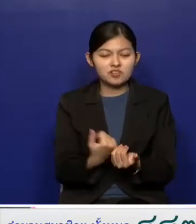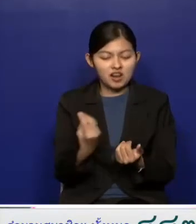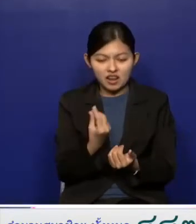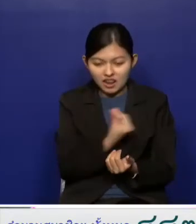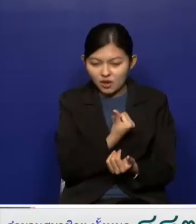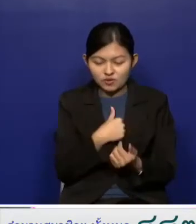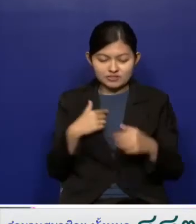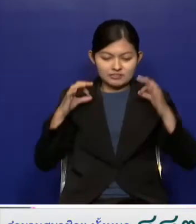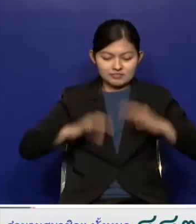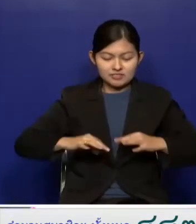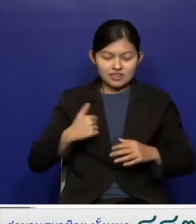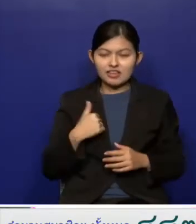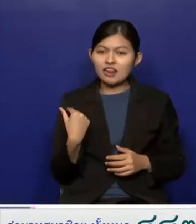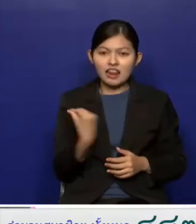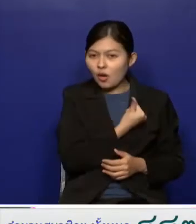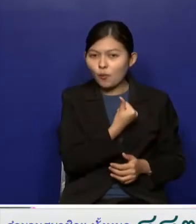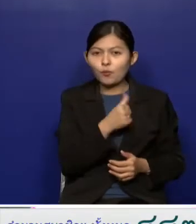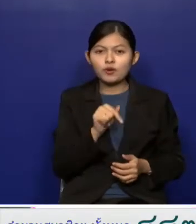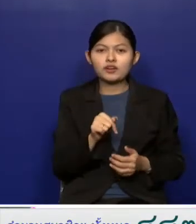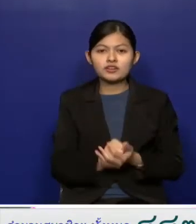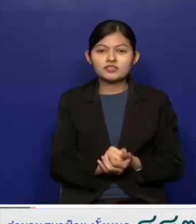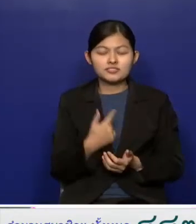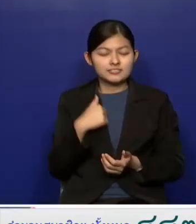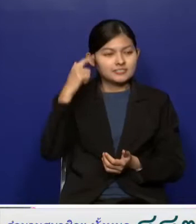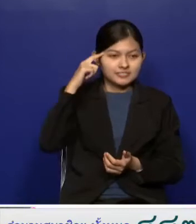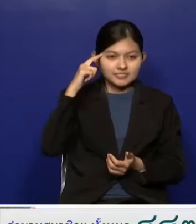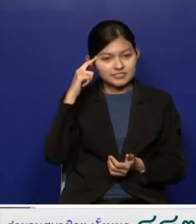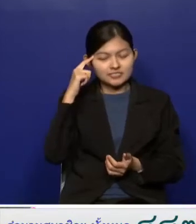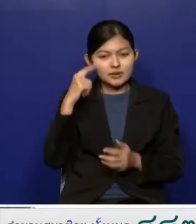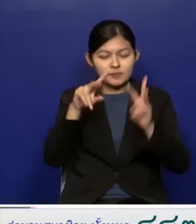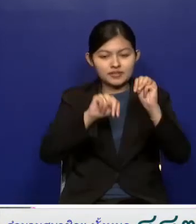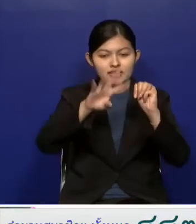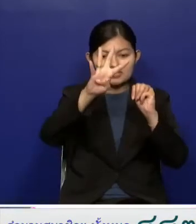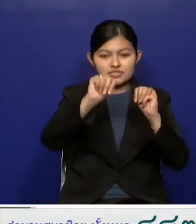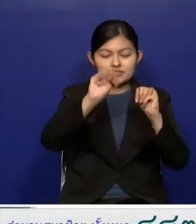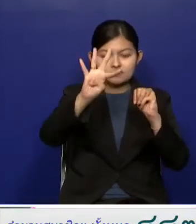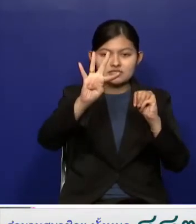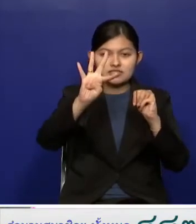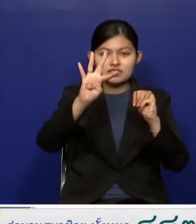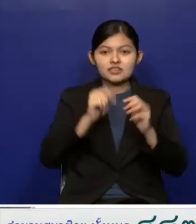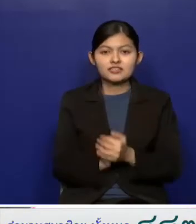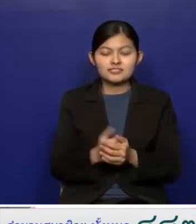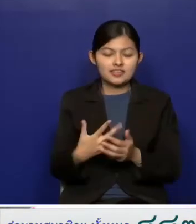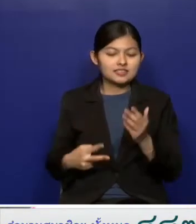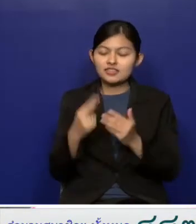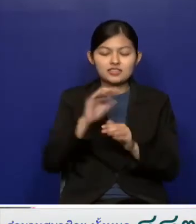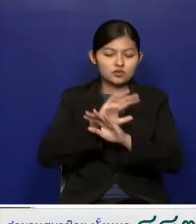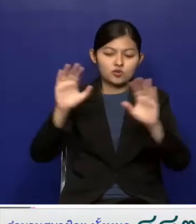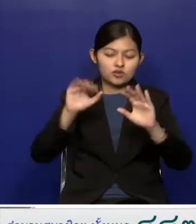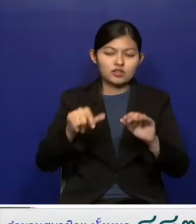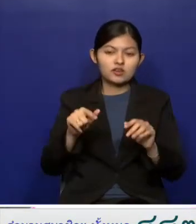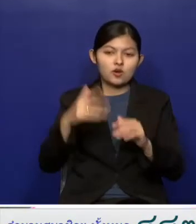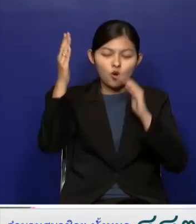ไปเขาบอกว่าเร็วไปหน่อยที่ไปตัดสินใจใช้มาตรา44นะครับก็ไปยกเลิกโควต้